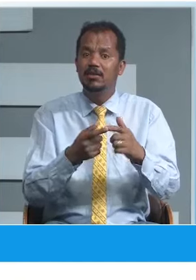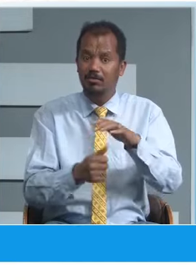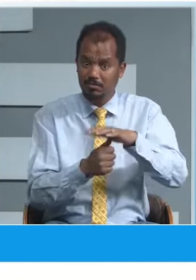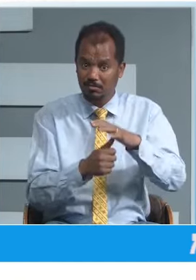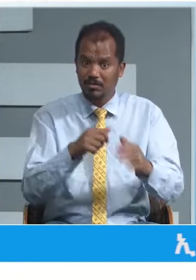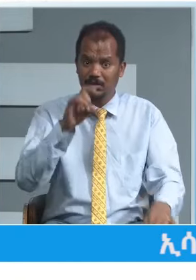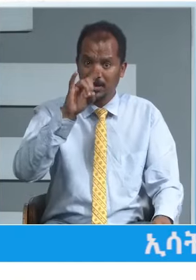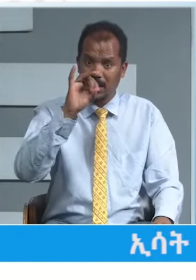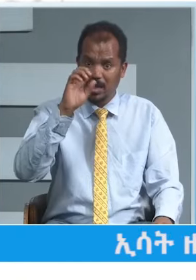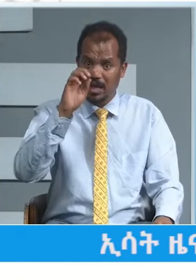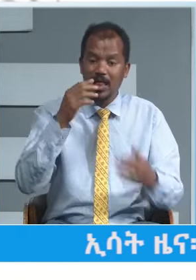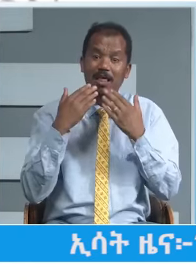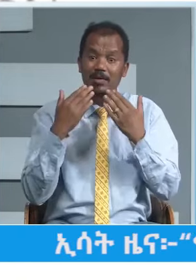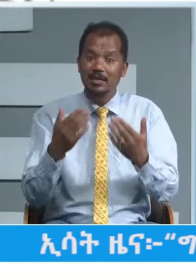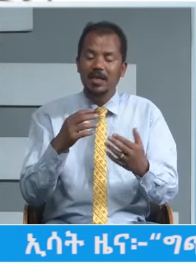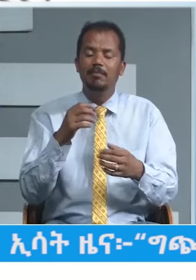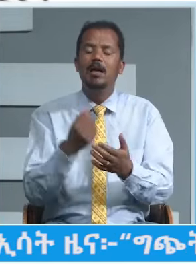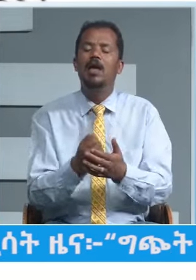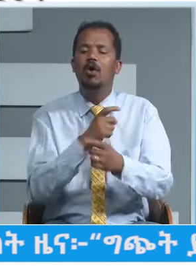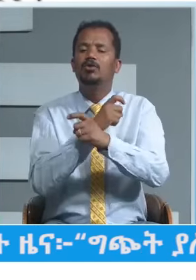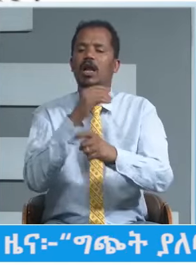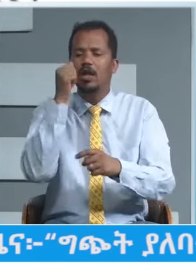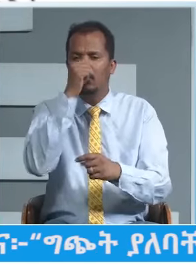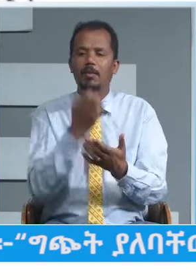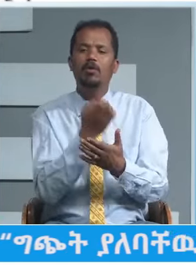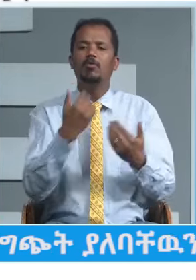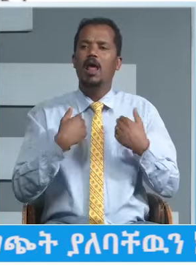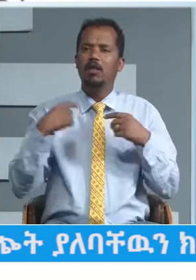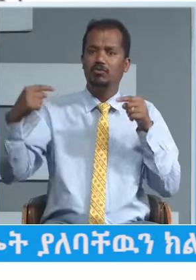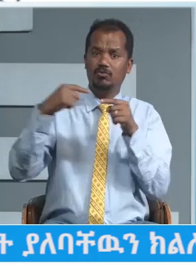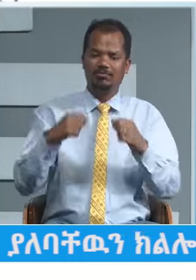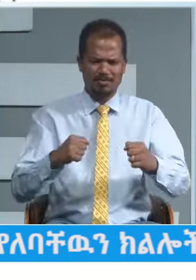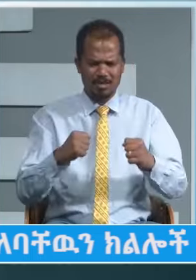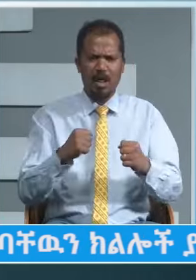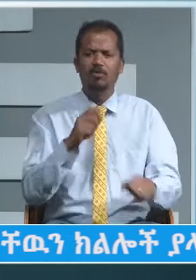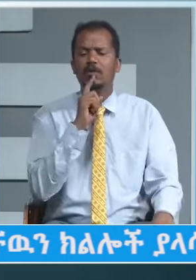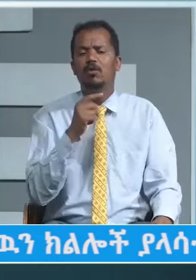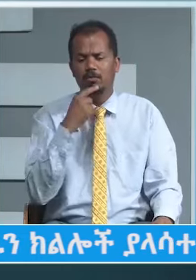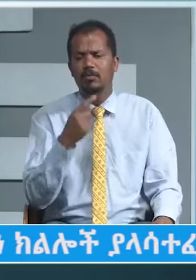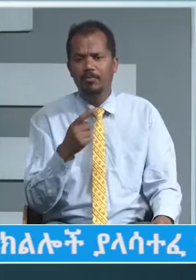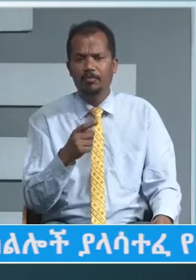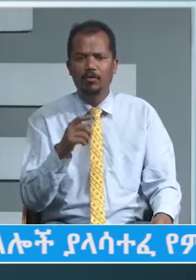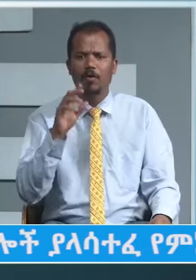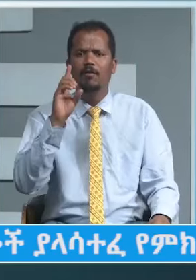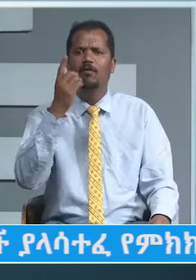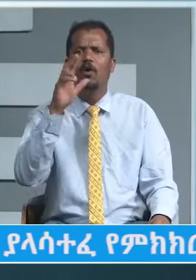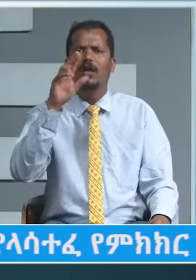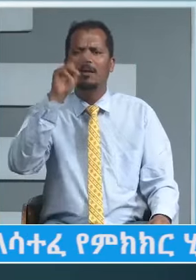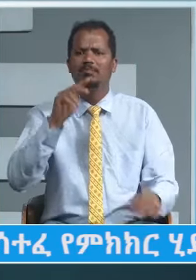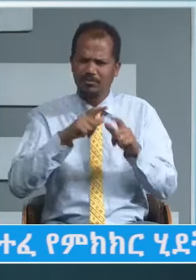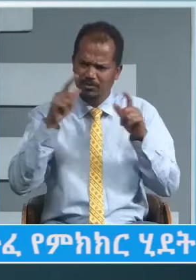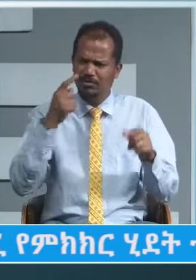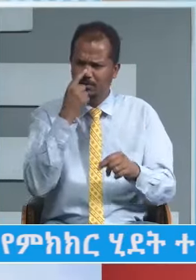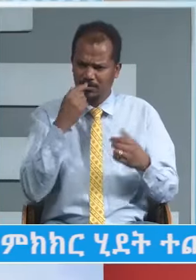ዘለቀ ተመስገን ፎረሙ ኢትዮጵያና ኦስትሪያ በኢኮኖሚ ዘርፍ ያላቸውን ግንኙነት የሚያጠናክሩበት ነው ብለዋል። በፎረሙ ትልቅ